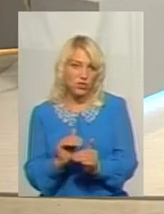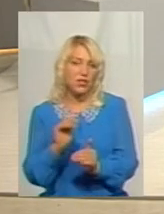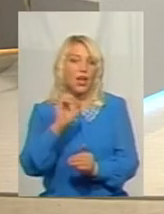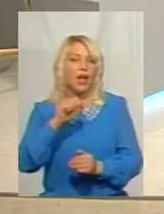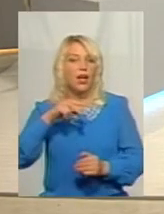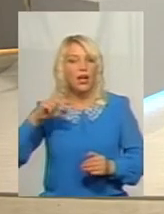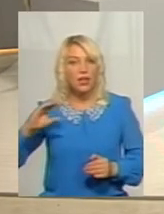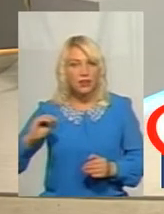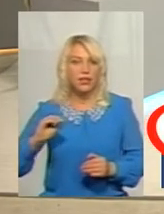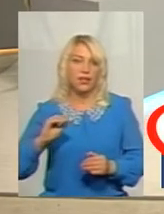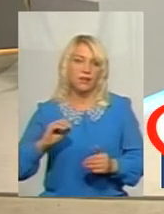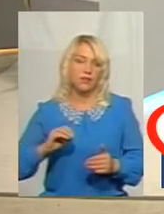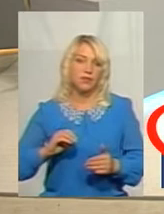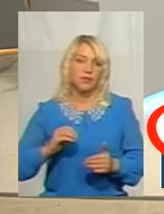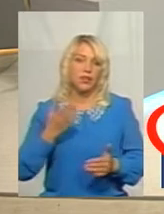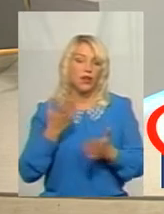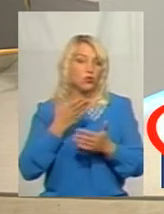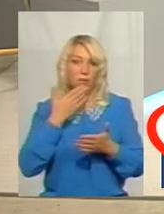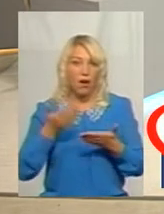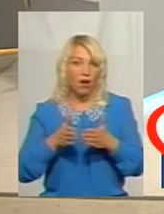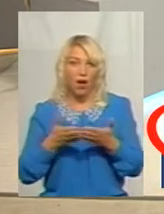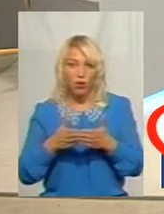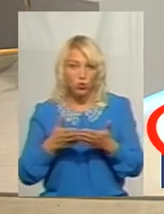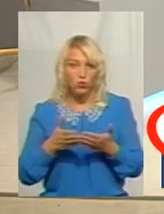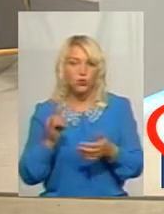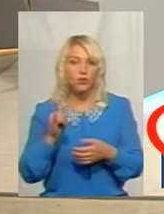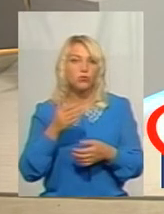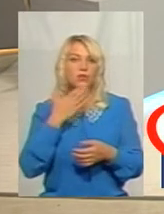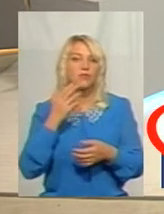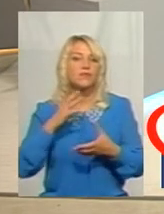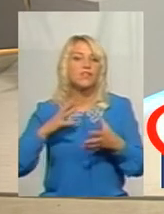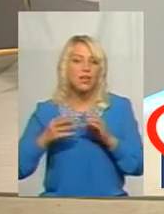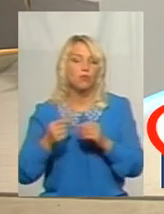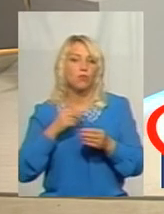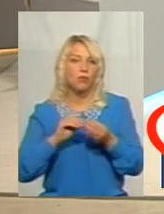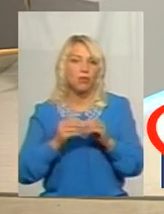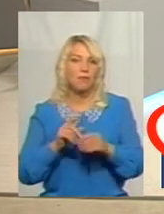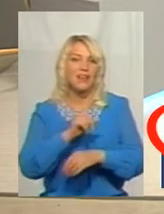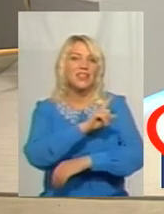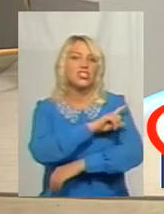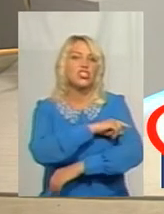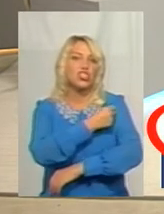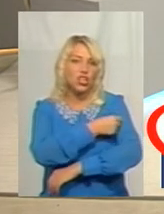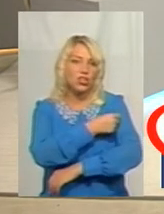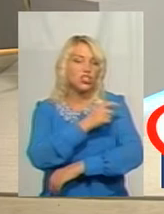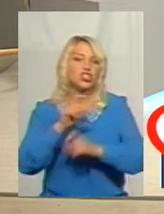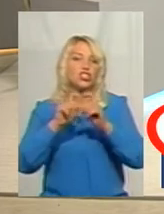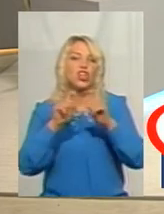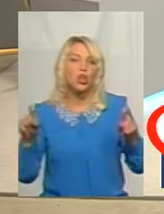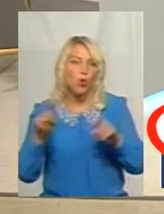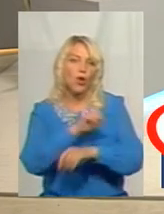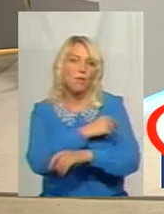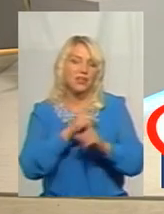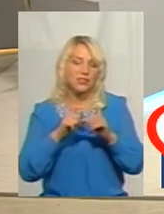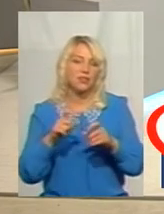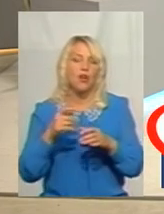але відповідно, раз нема карточок, і зараз у нас проблема взагалі з шкільною медициною. В школах, я казав вже,